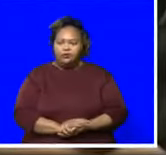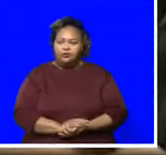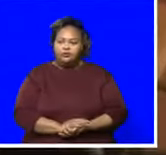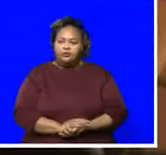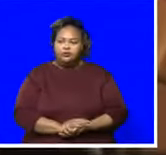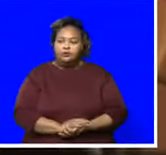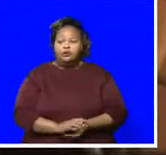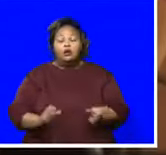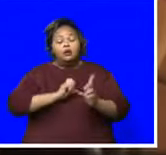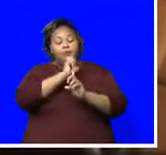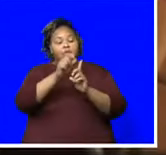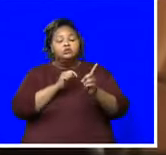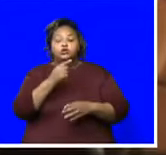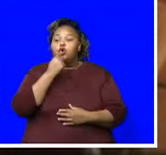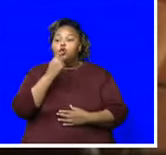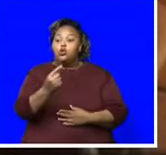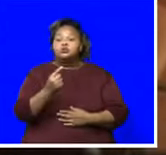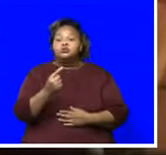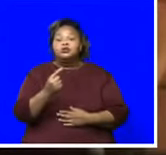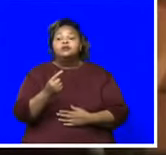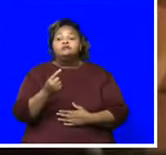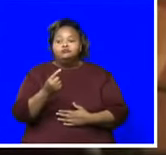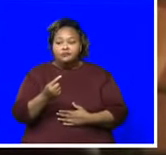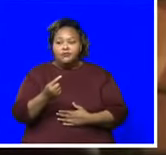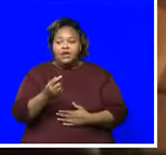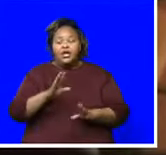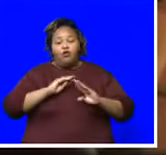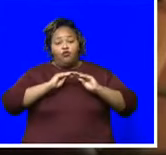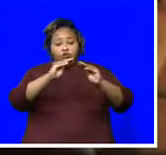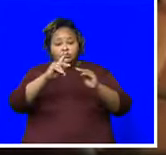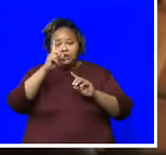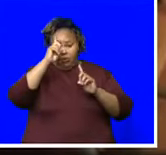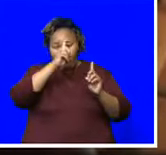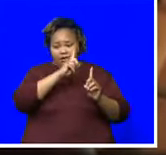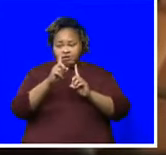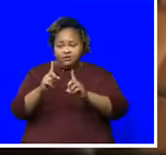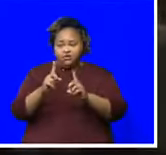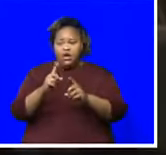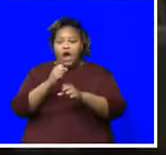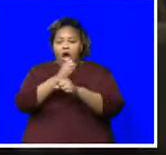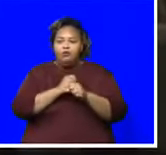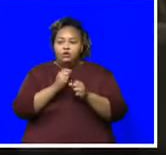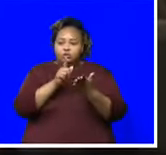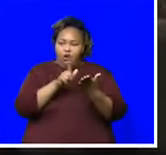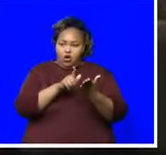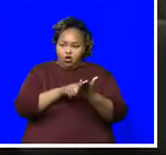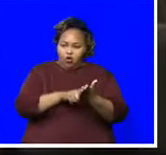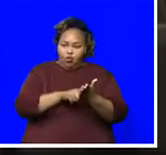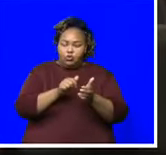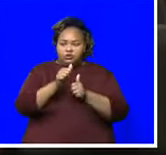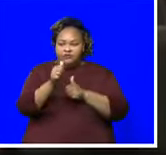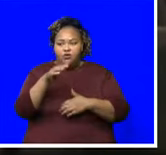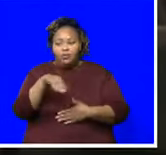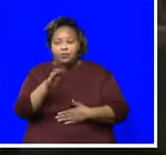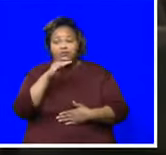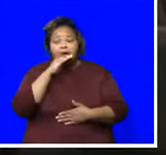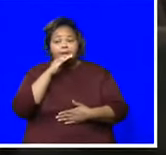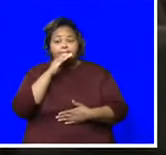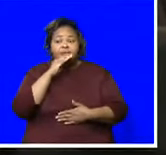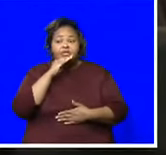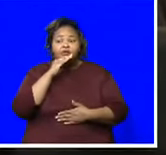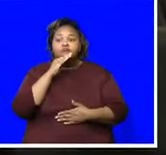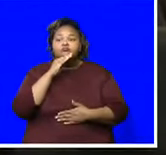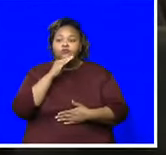siboniso gumbi uthi ngekuvuselela bothishela nhloko ngemithetho lababhekeke ukuthi bayilandzele etikolweni kuvikeleka kuvela kwetinkinga emkhathini